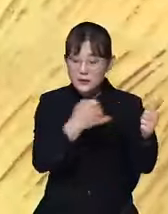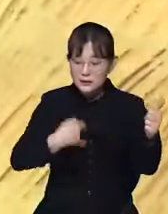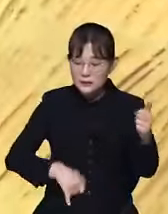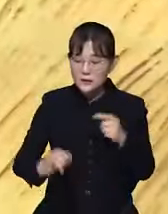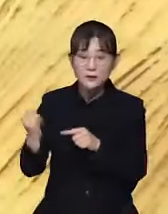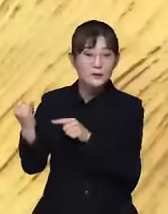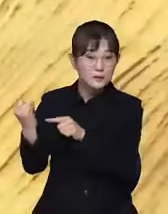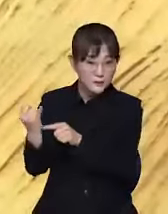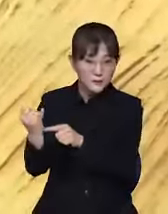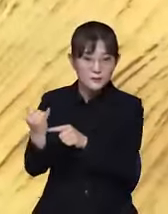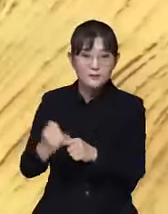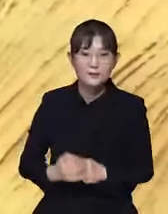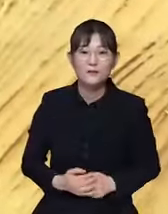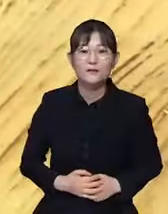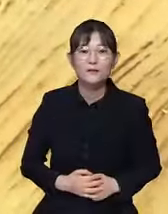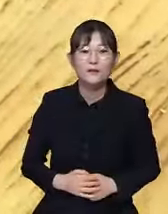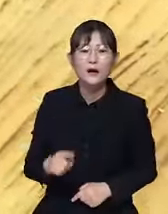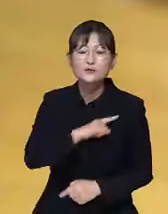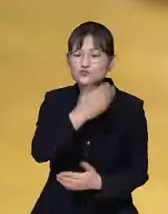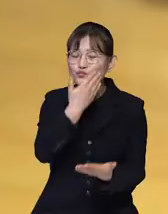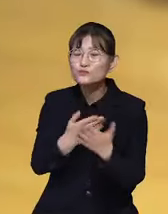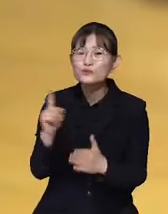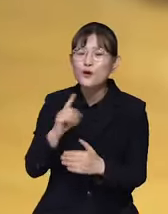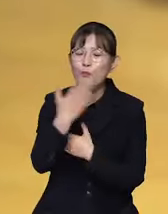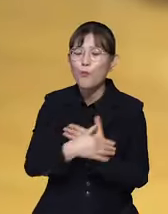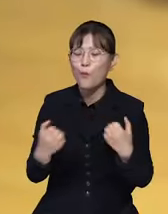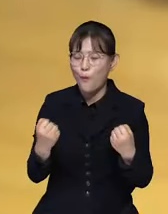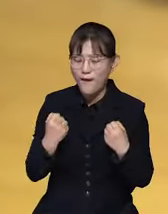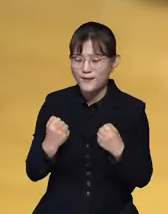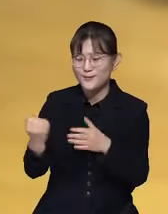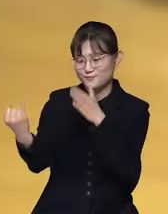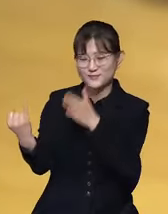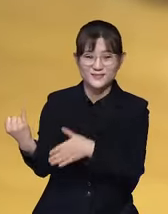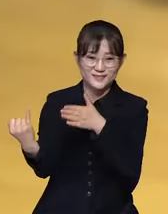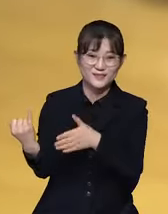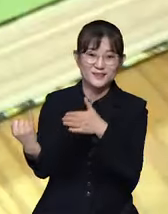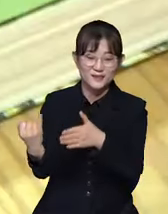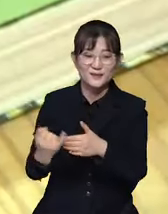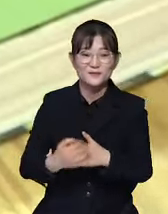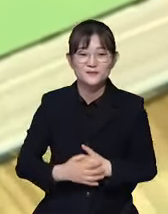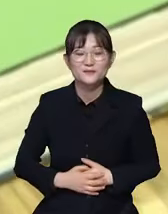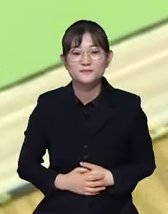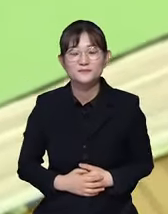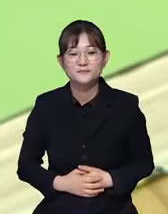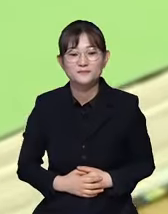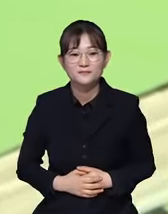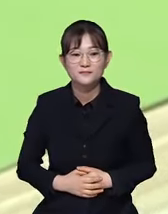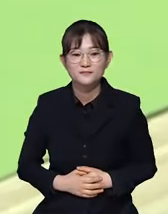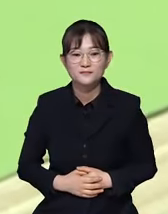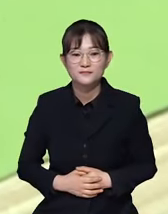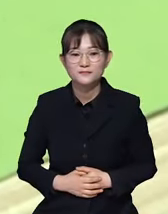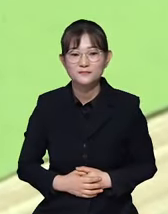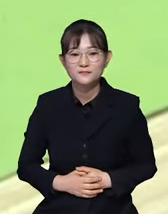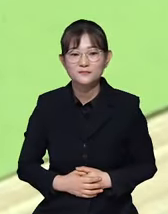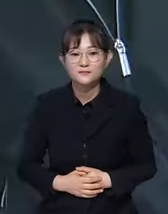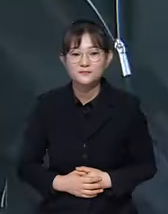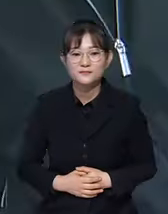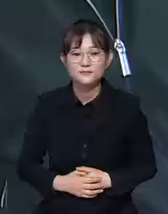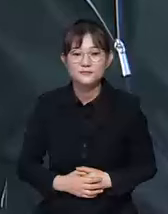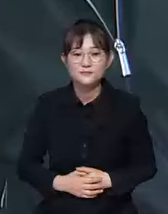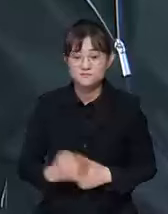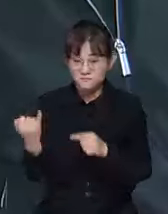소설과 한강에게 무엇보다 건강을 잘 챙겨 달라며 아버지로서 따뜻한 말을 남겼습니다